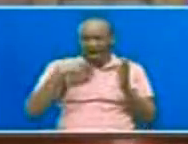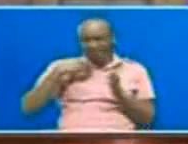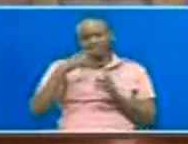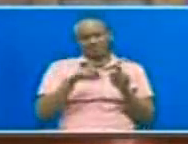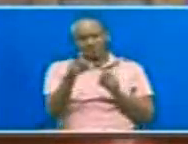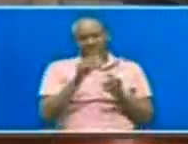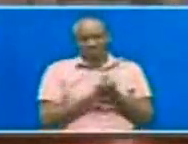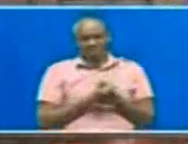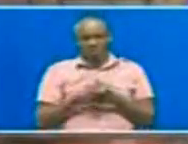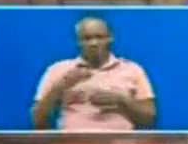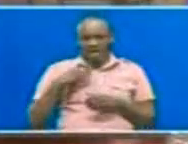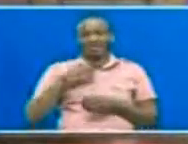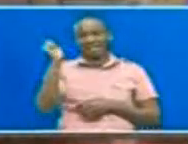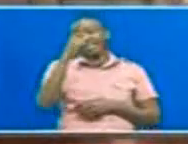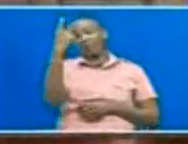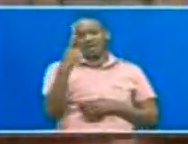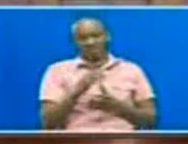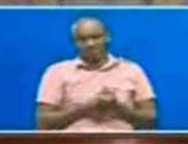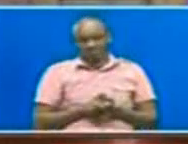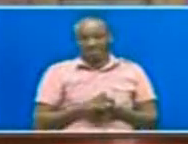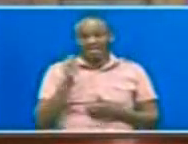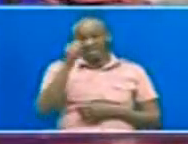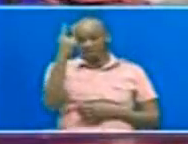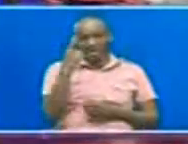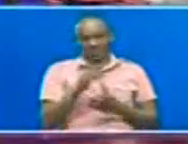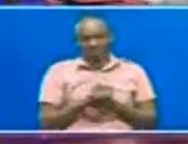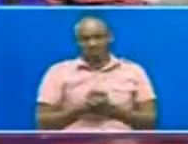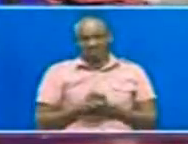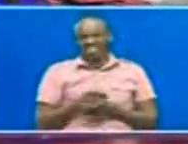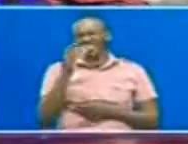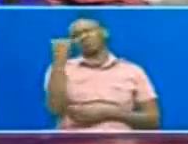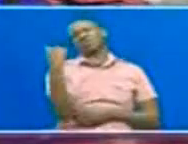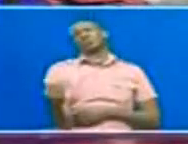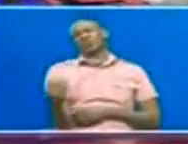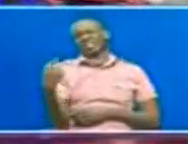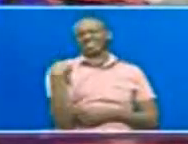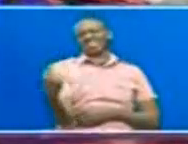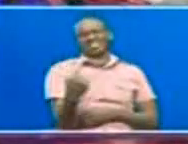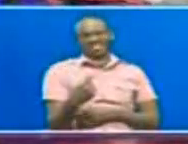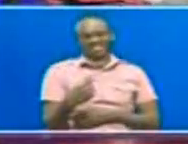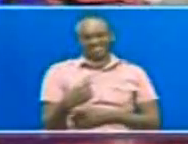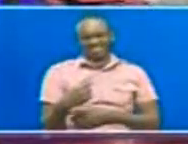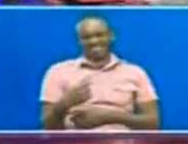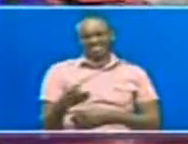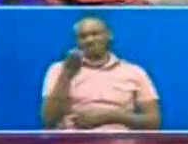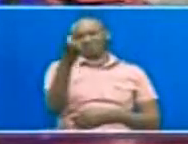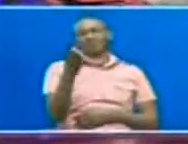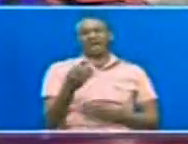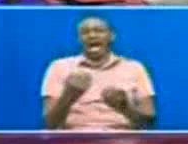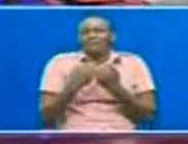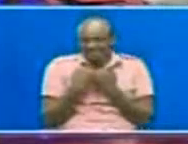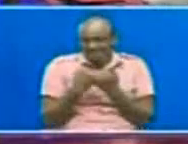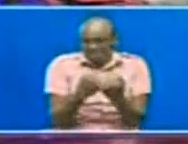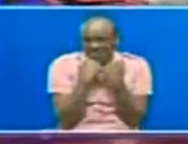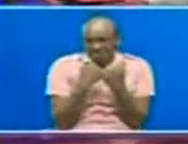there were names like Kenya 1. Nakumbuka Kenya 1. Kenya 1 ni kijana, wajana. Kenya 1 ni Mahmoud Abbas.